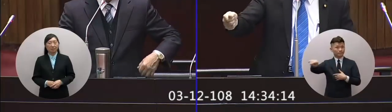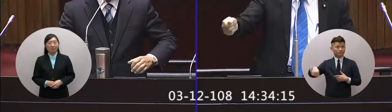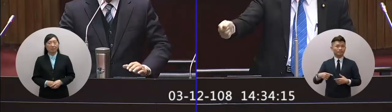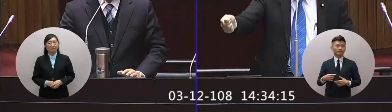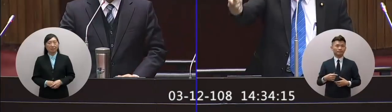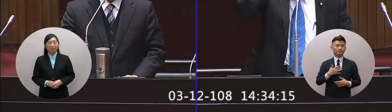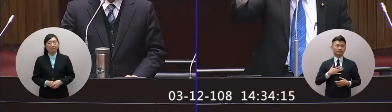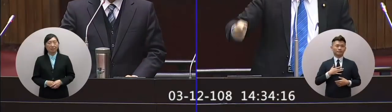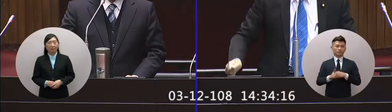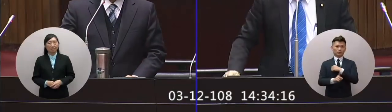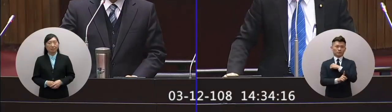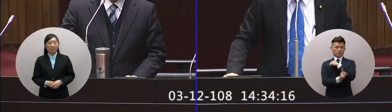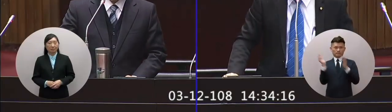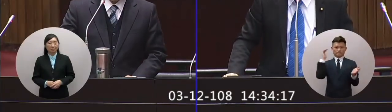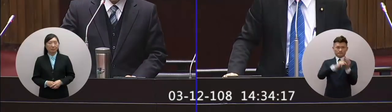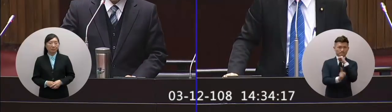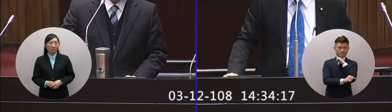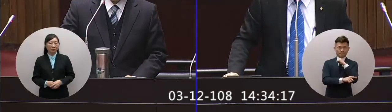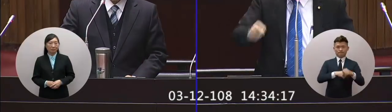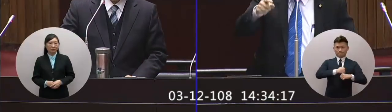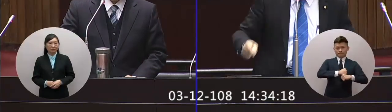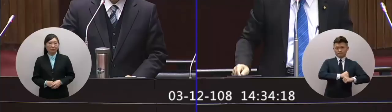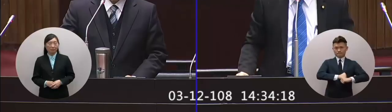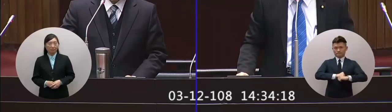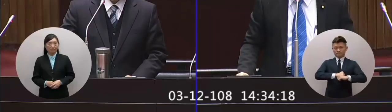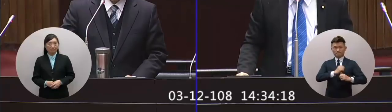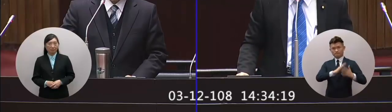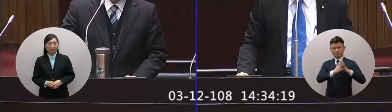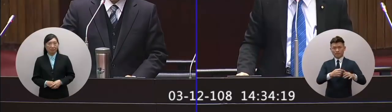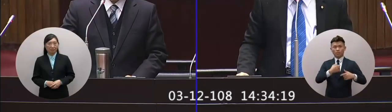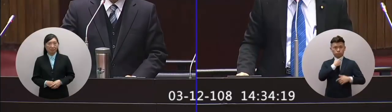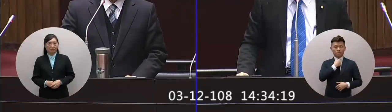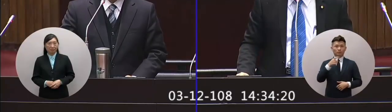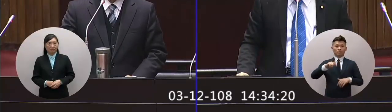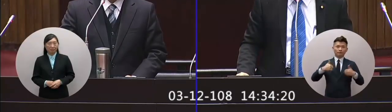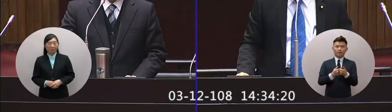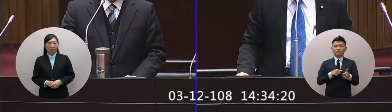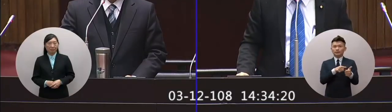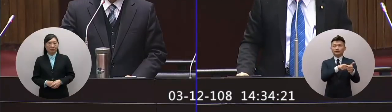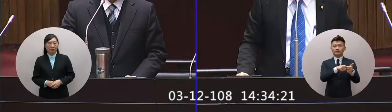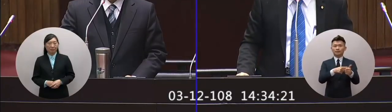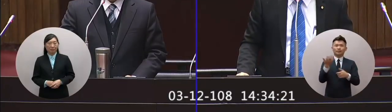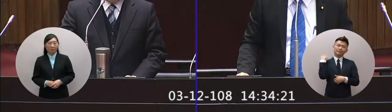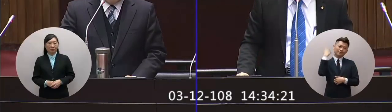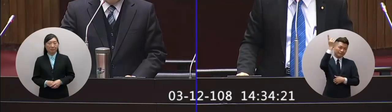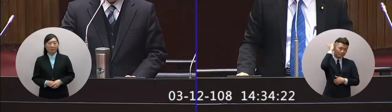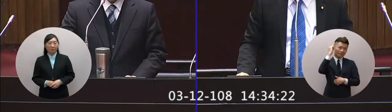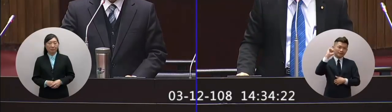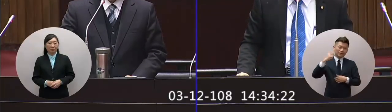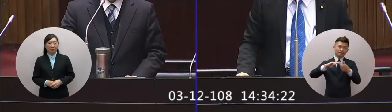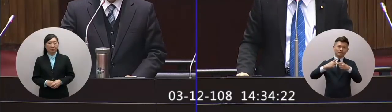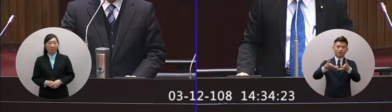着那最后一根扫帚嘛，要甲伊拼对不？伊怎么甲你讲你这是义和团呢？一定你知毋知？